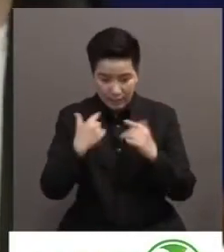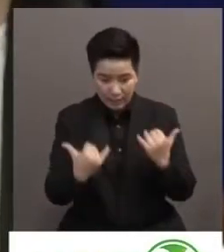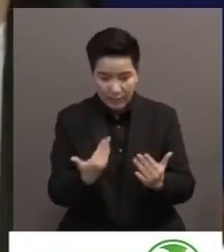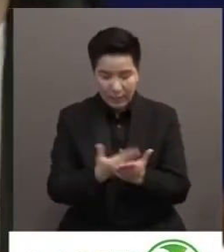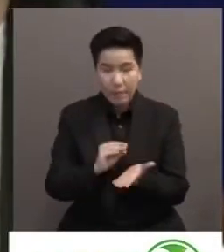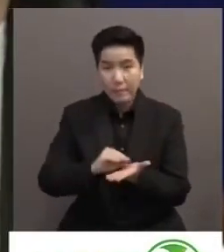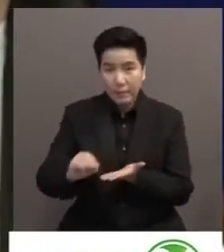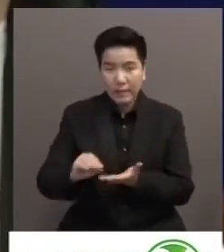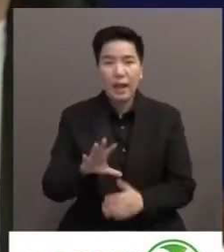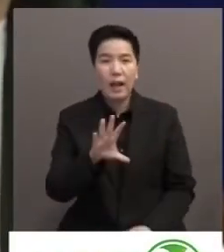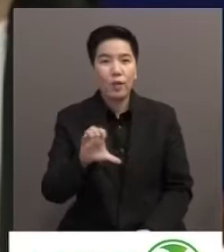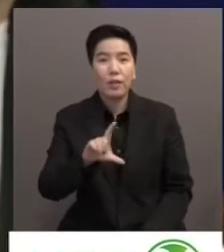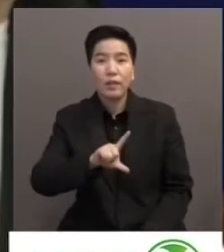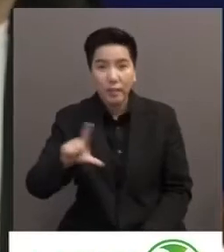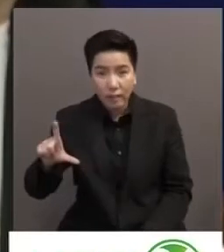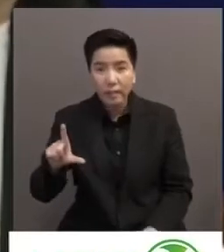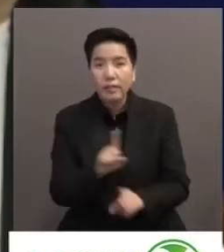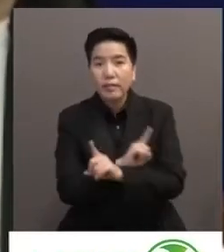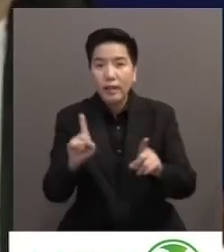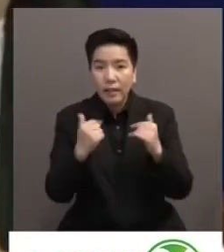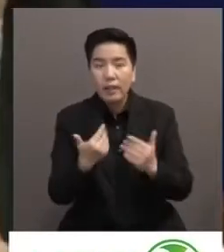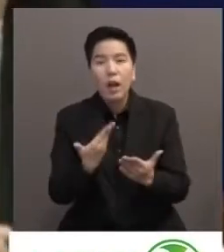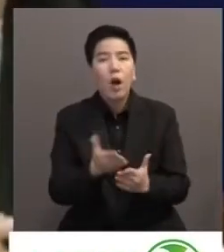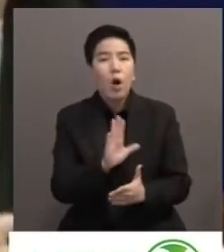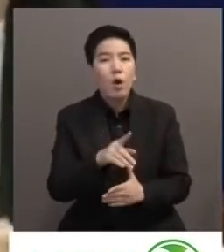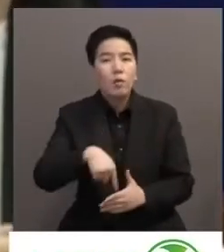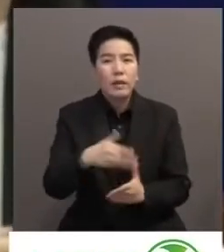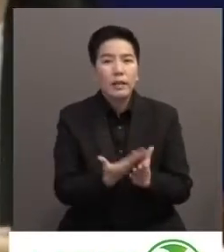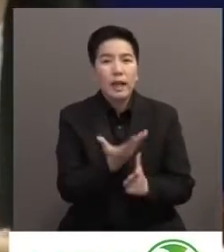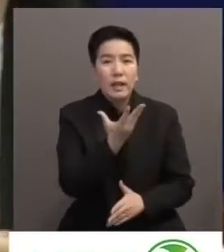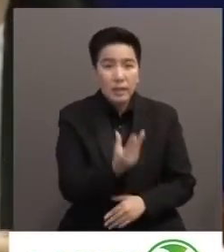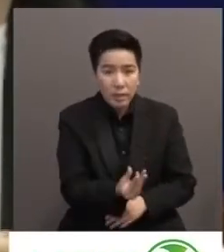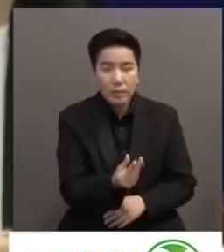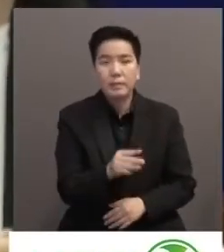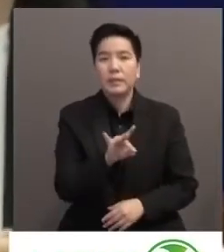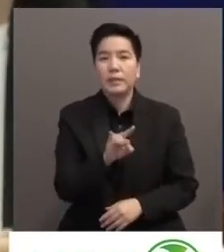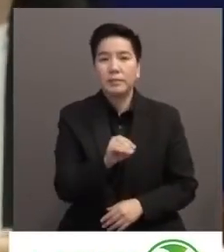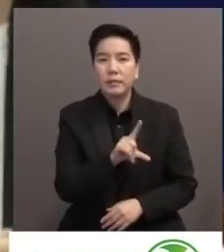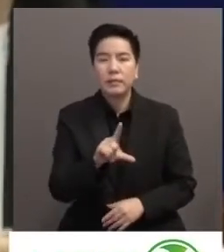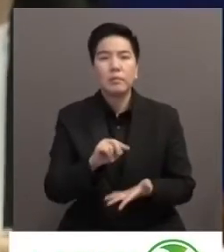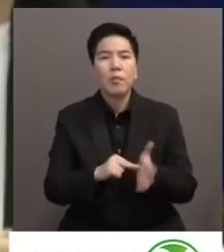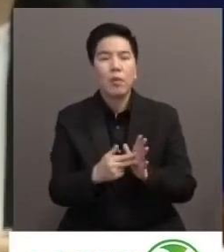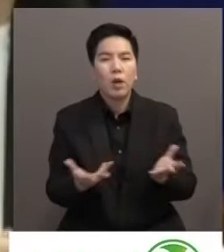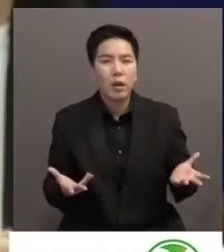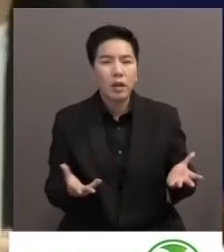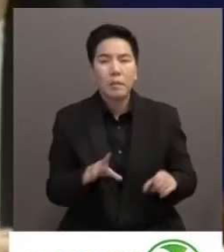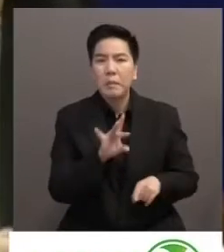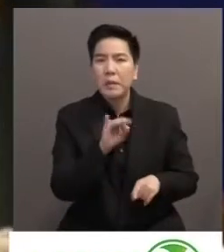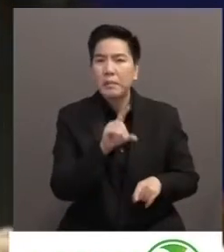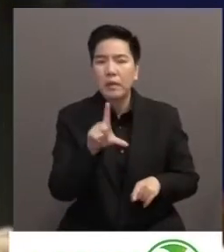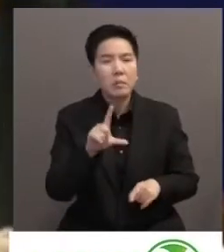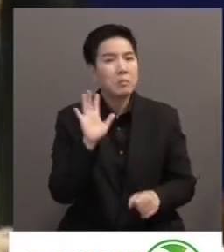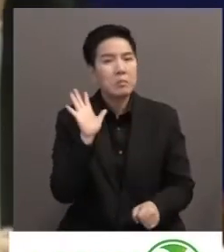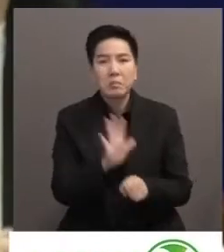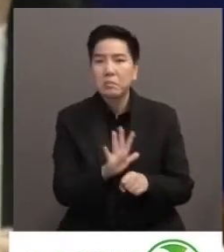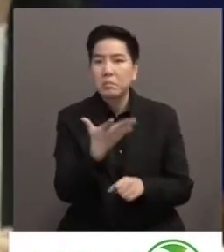เป็นงวดที่3อีก500ล้านค่ะซึ่งจะทำให้สหกรณ์เหลือเงินเพียงแค่80ล้านบาทนั่นแปลว่าอะไรนั่นแปลว่าจะไม่เพียง